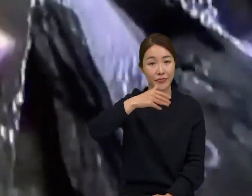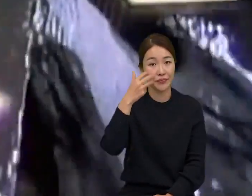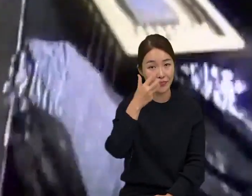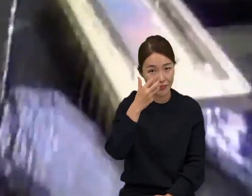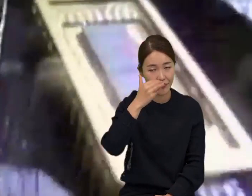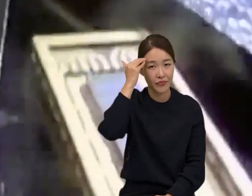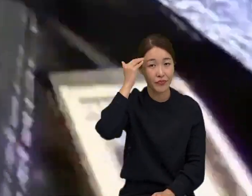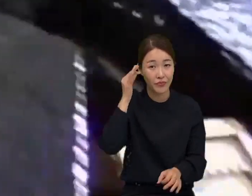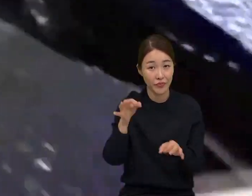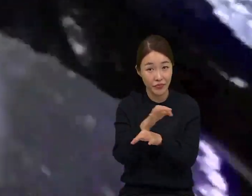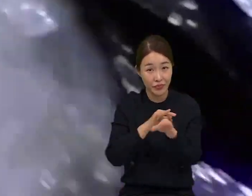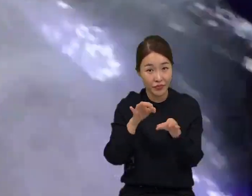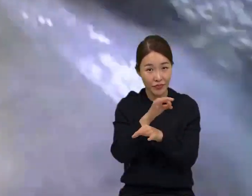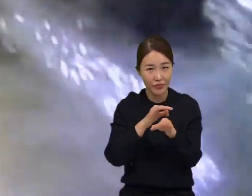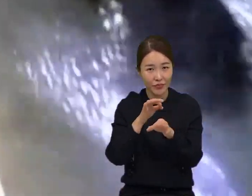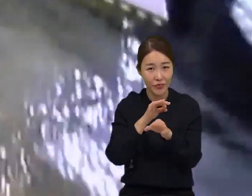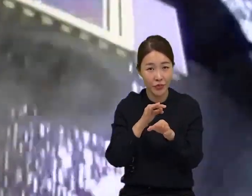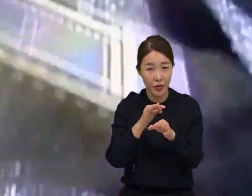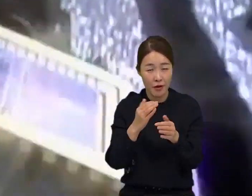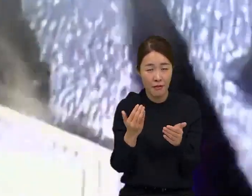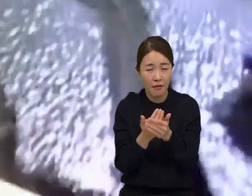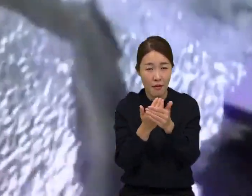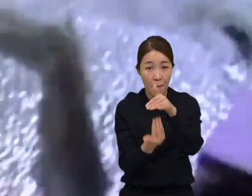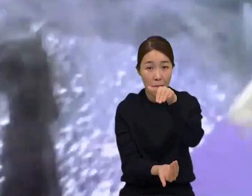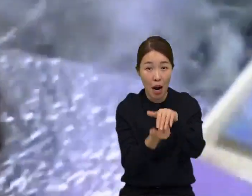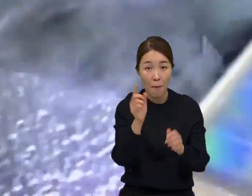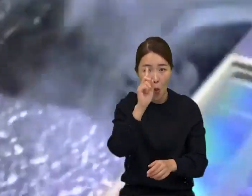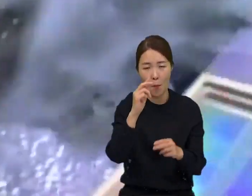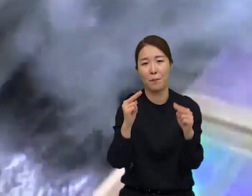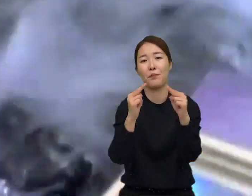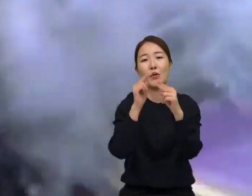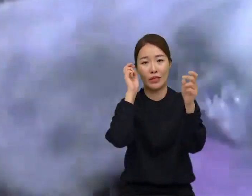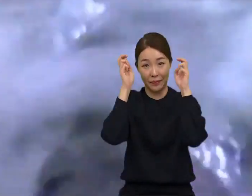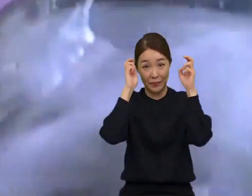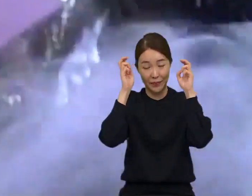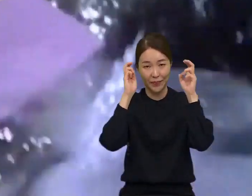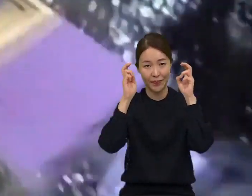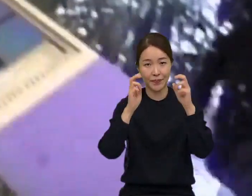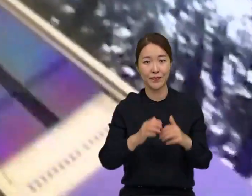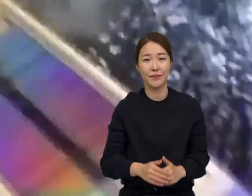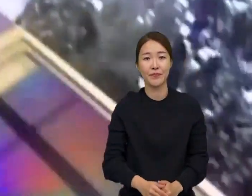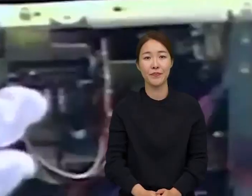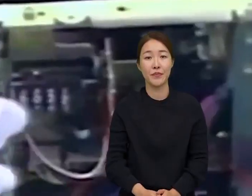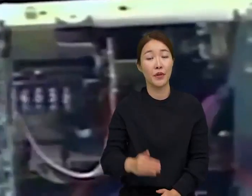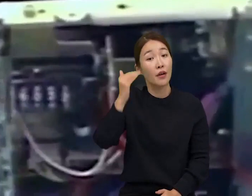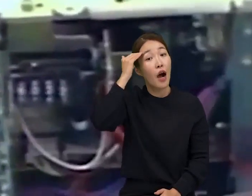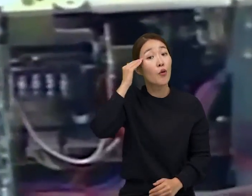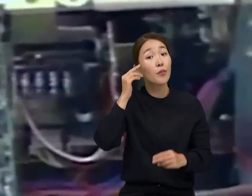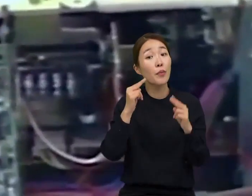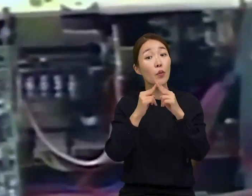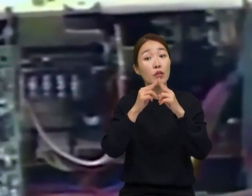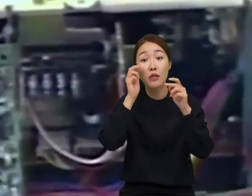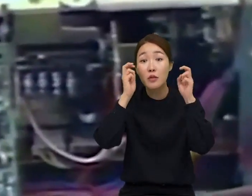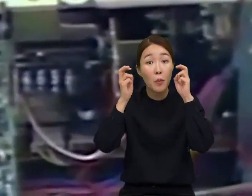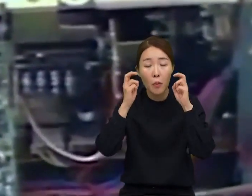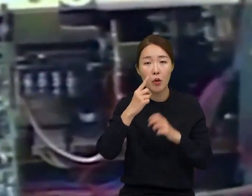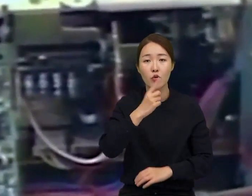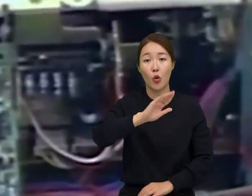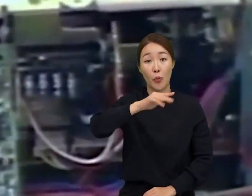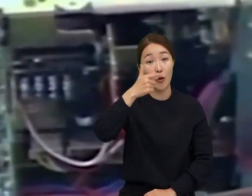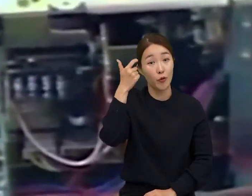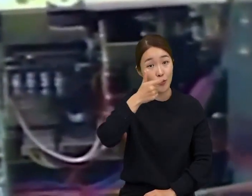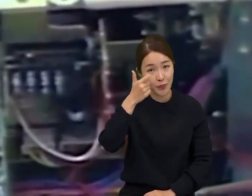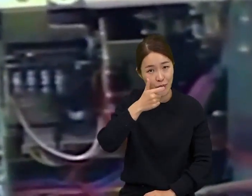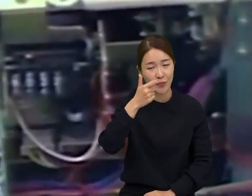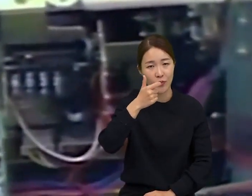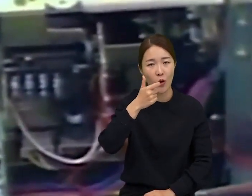1980년대 한국 경제의 또 하나의 성취는 반도체 산업이다. 한국의 반도체 산업은